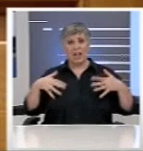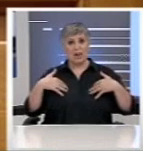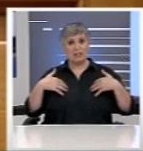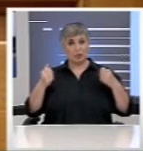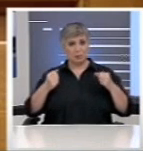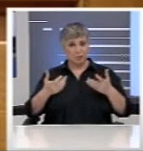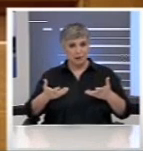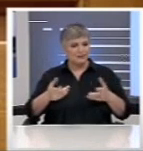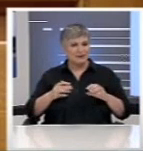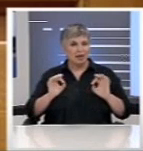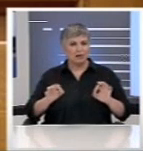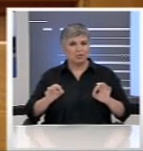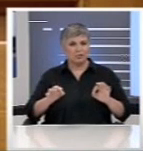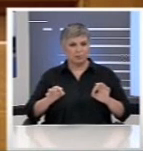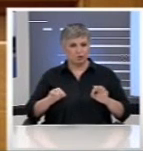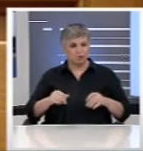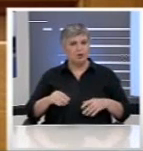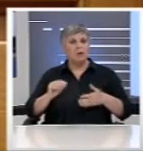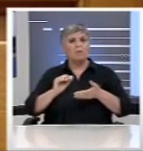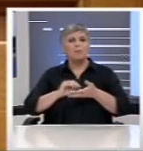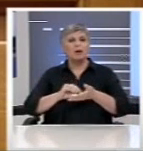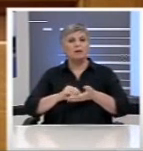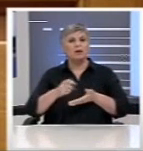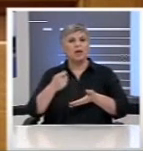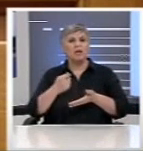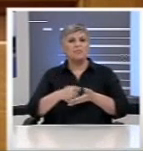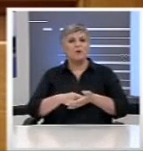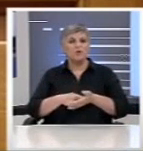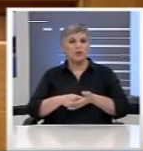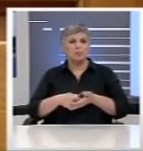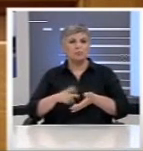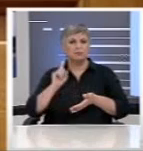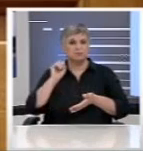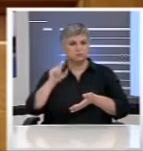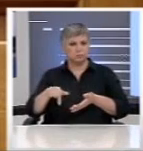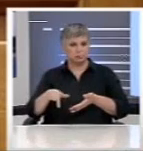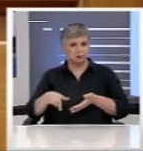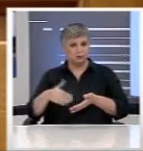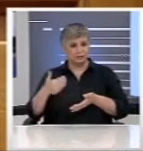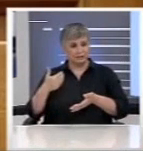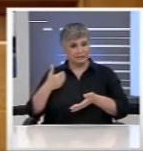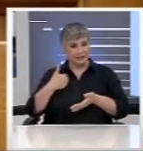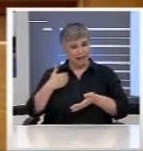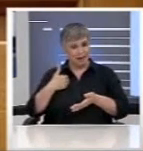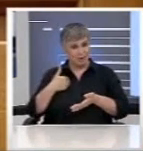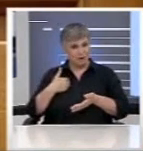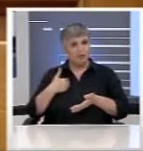αποκάλυψη αδείλων των εισοδημάτων, στην οποία εμείς με τους χειρισμούς